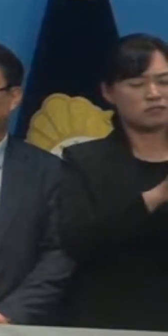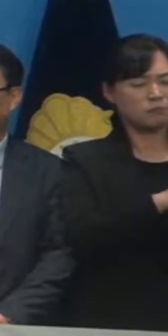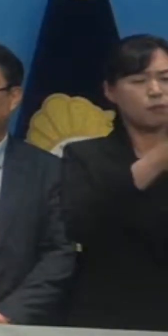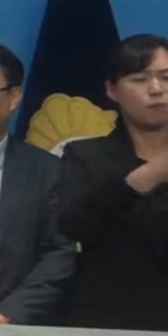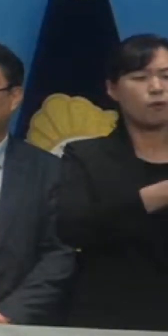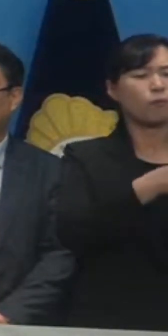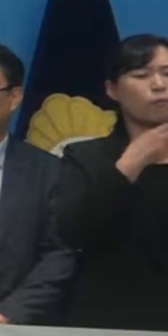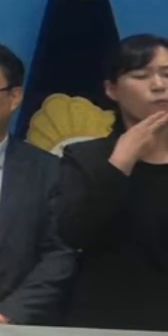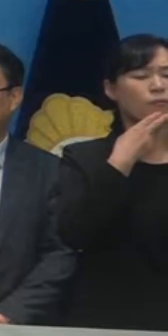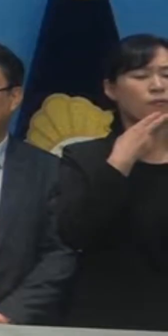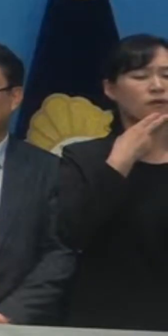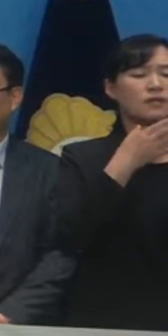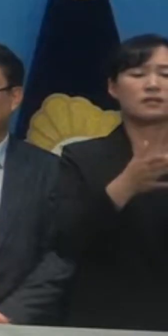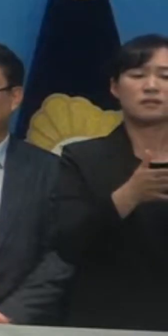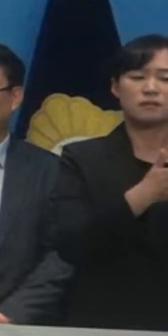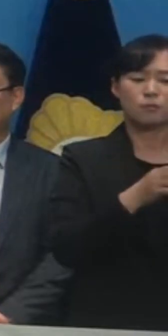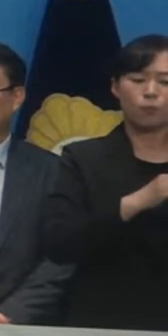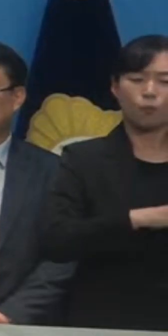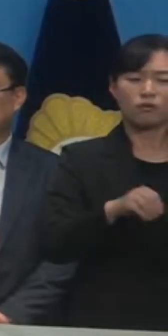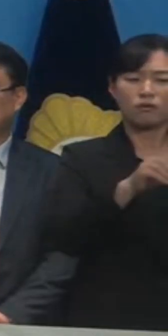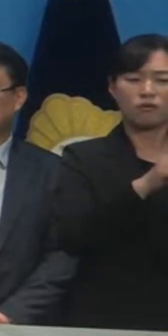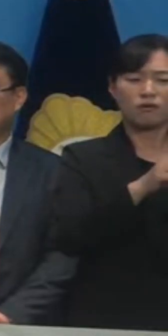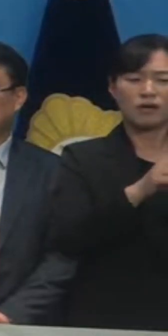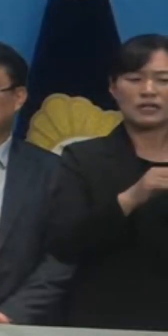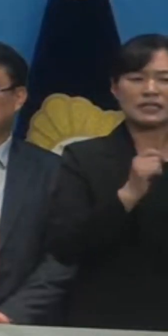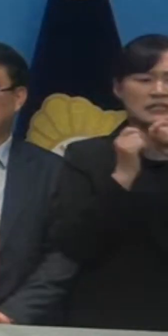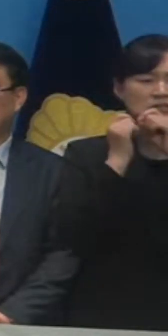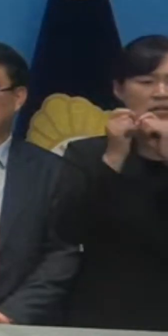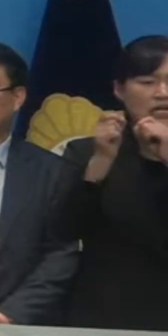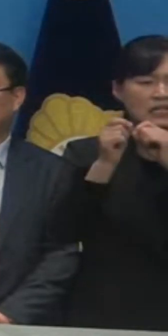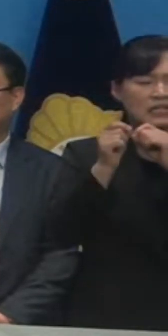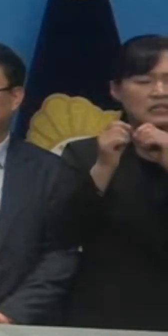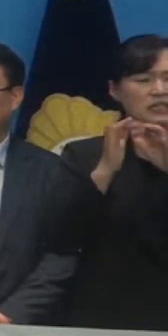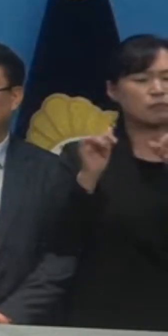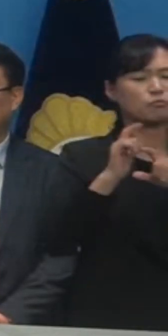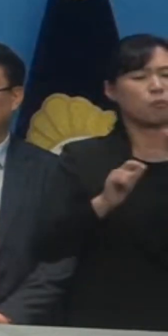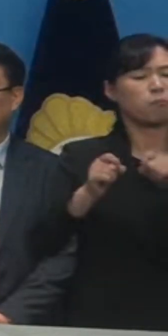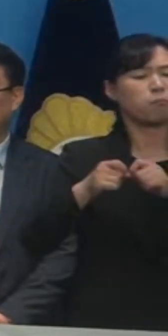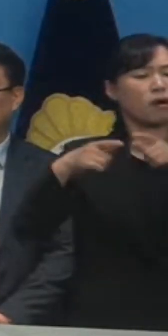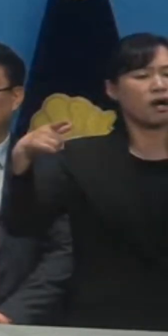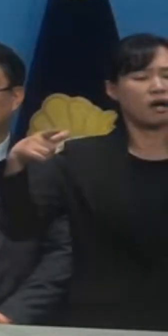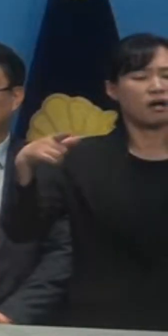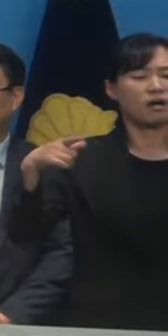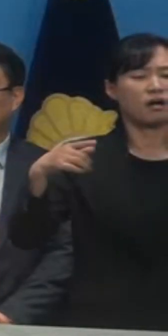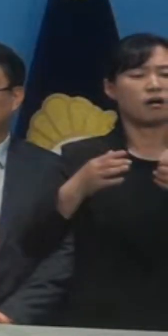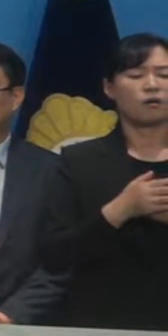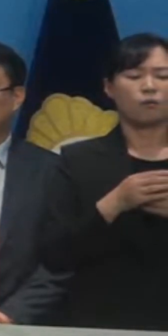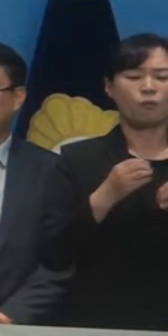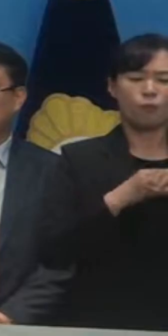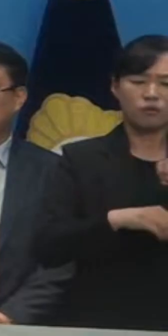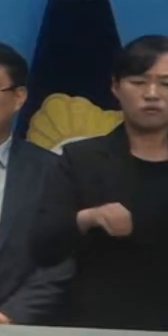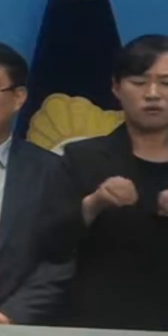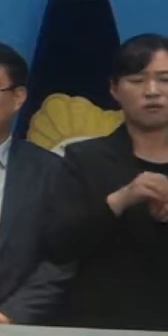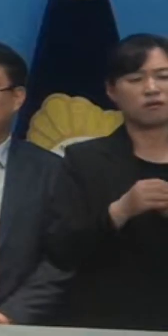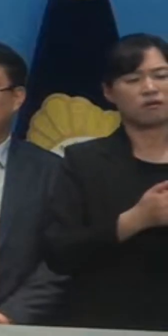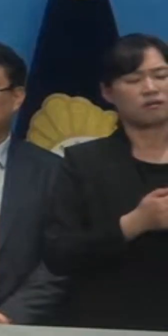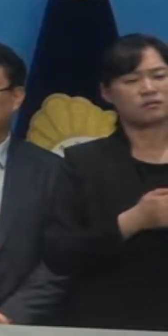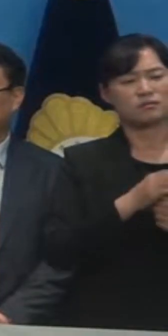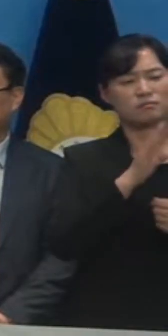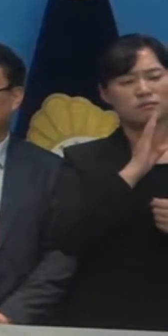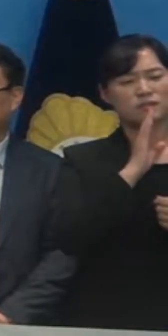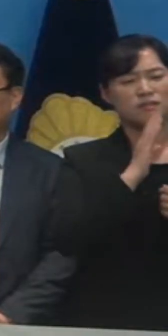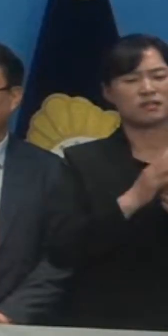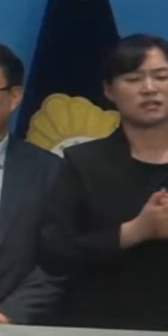없는 전제하에서는 오히려 사기꾼들을 더욱 양성시키면서 자칫하면 밑빠진 덕에